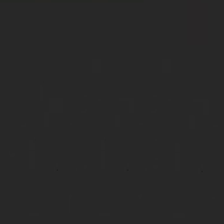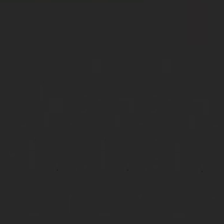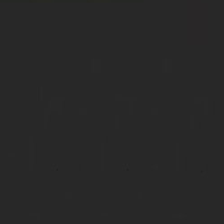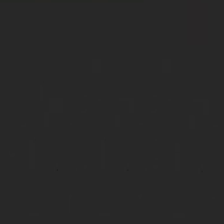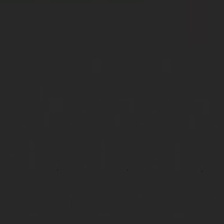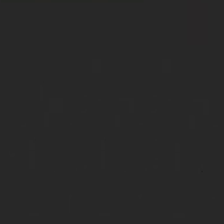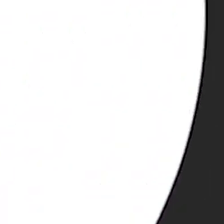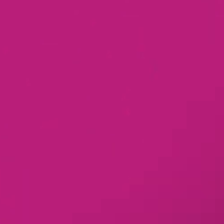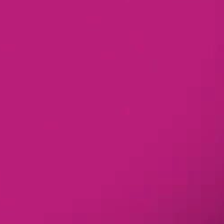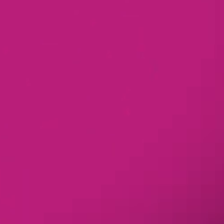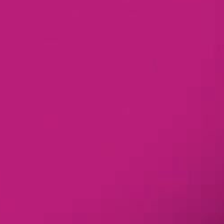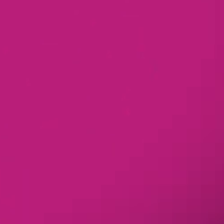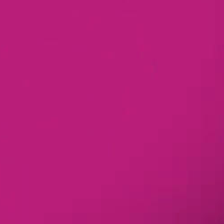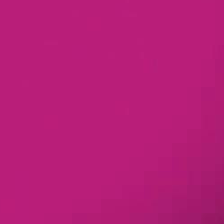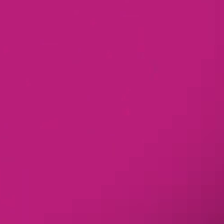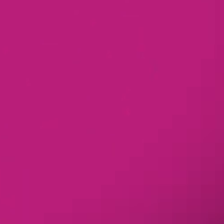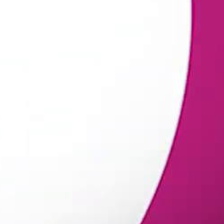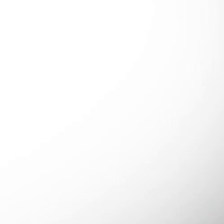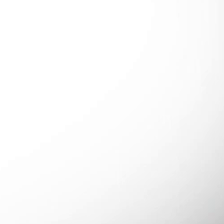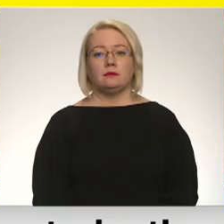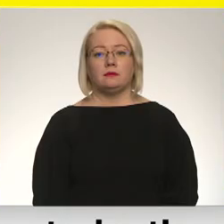Re, viss ēters ir te!